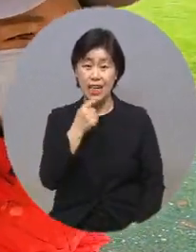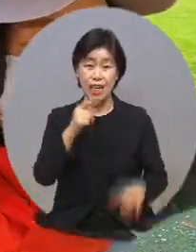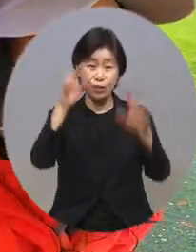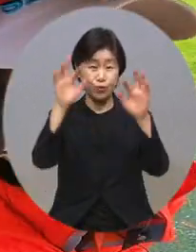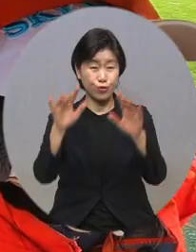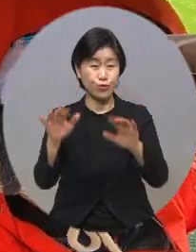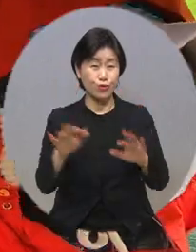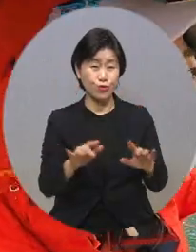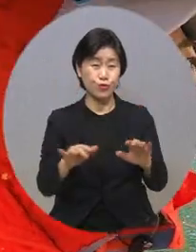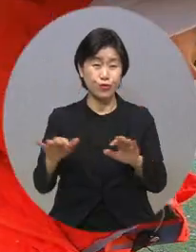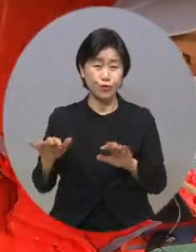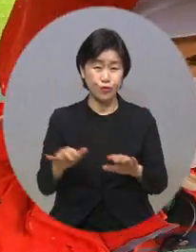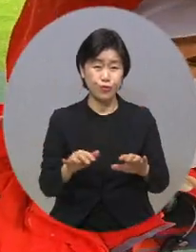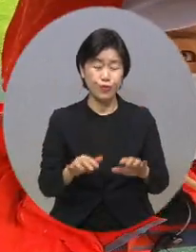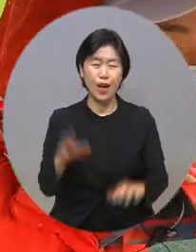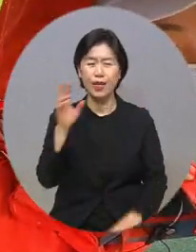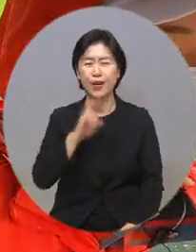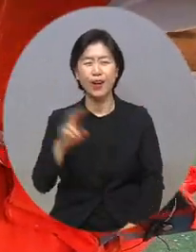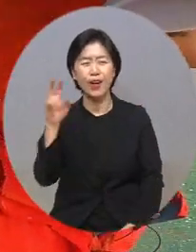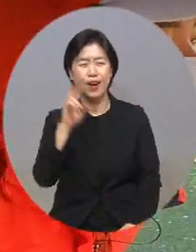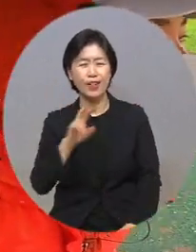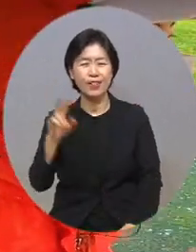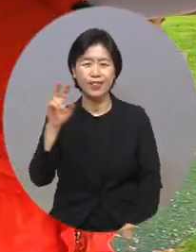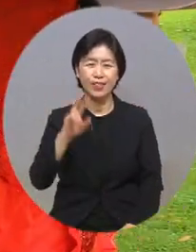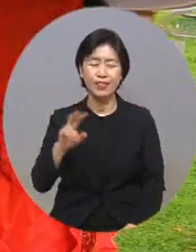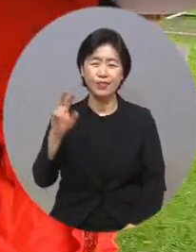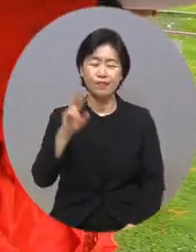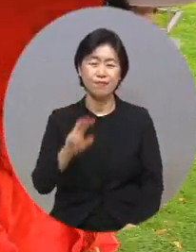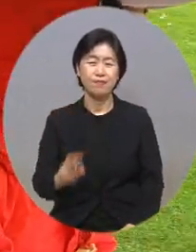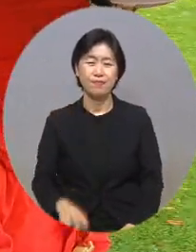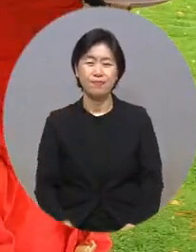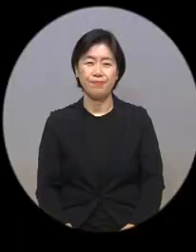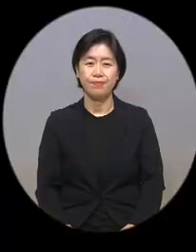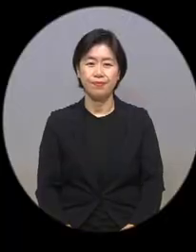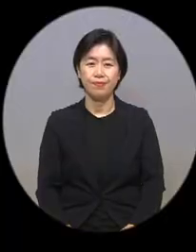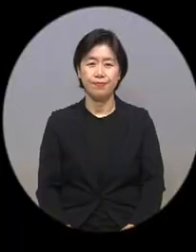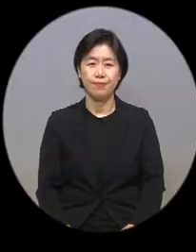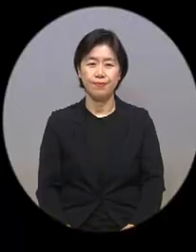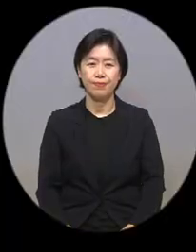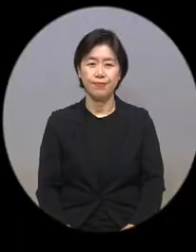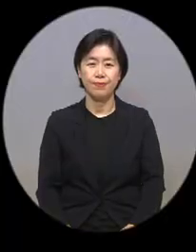하는 방문이 나비가 날아다니 어느 죽는 거 아니야?